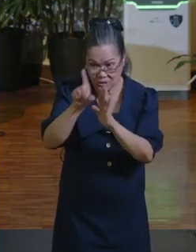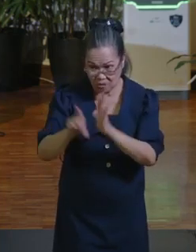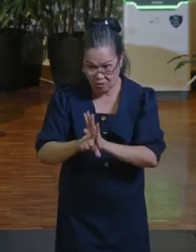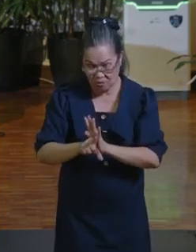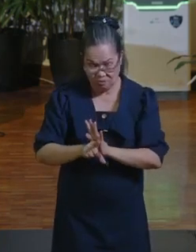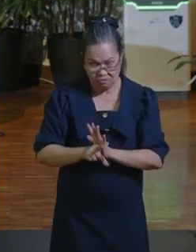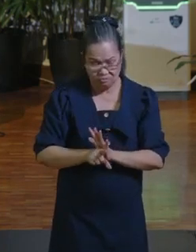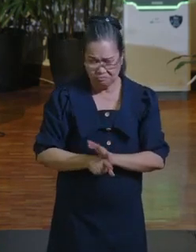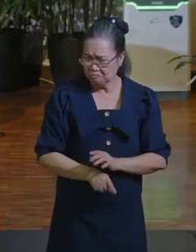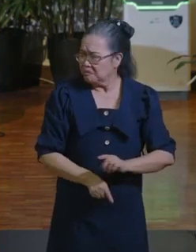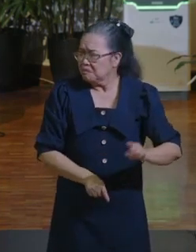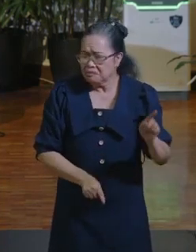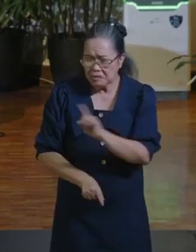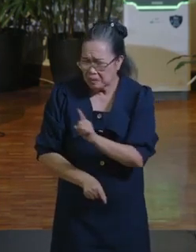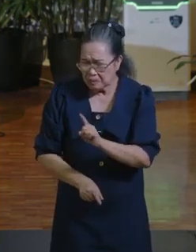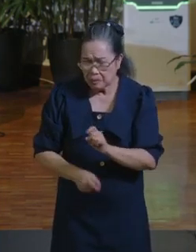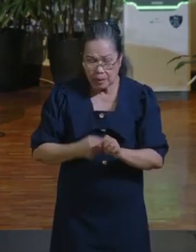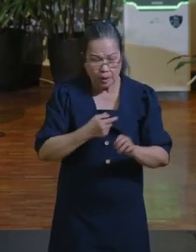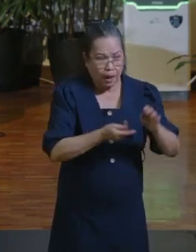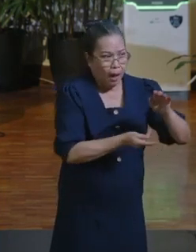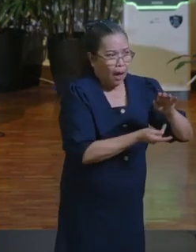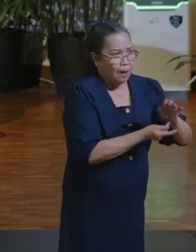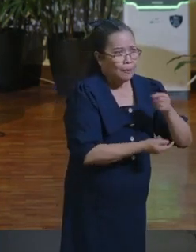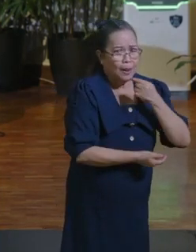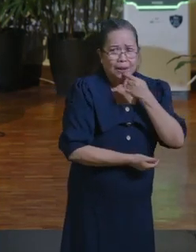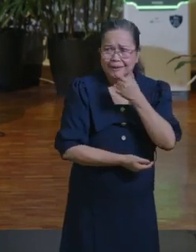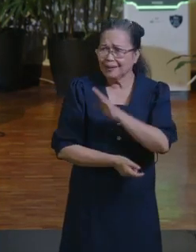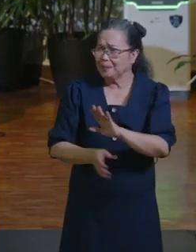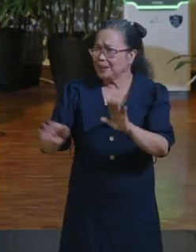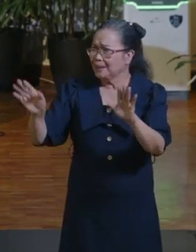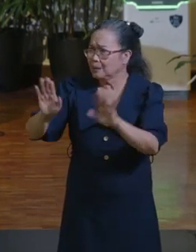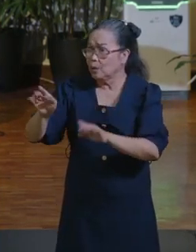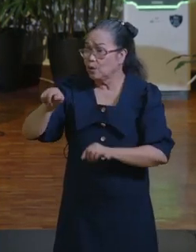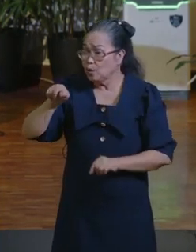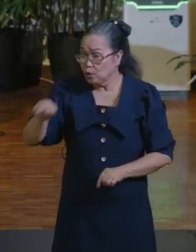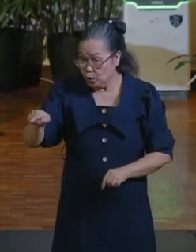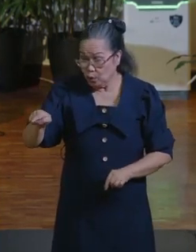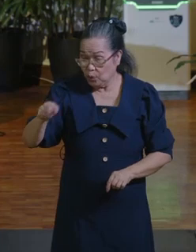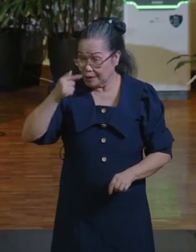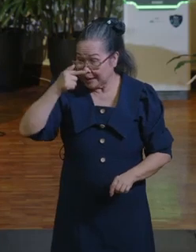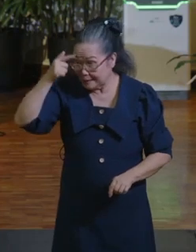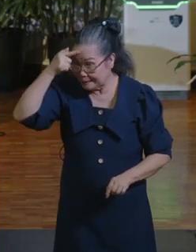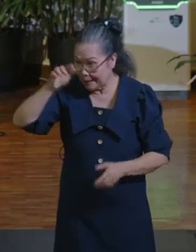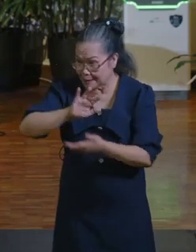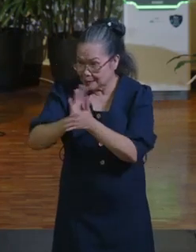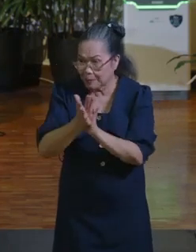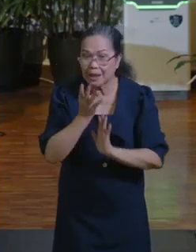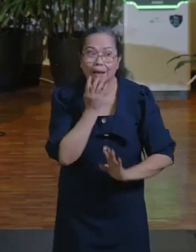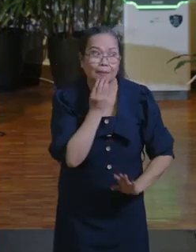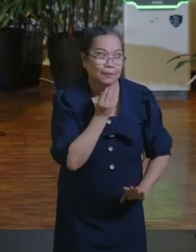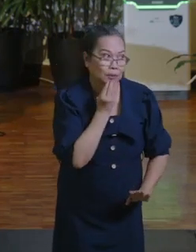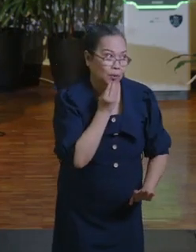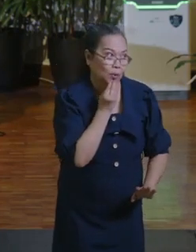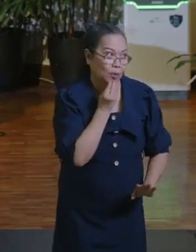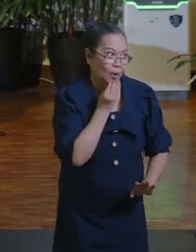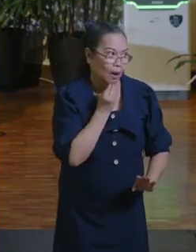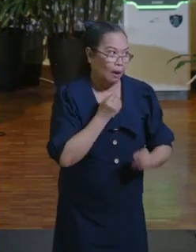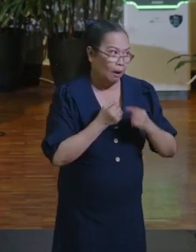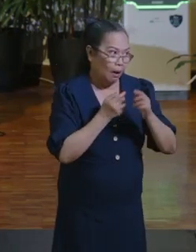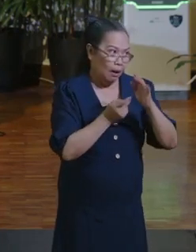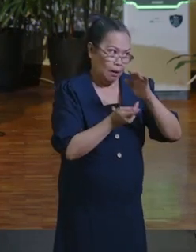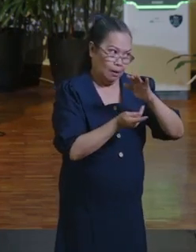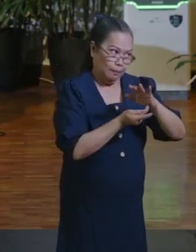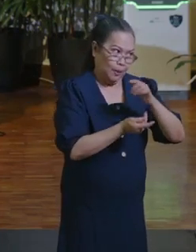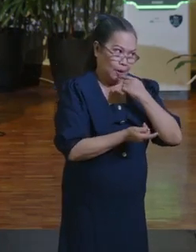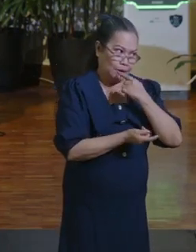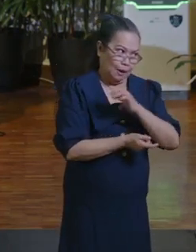mga hintil na maging mga Hudyo. Ang sabi ni Pablo, hindi kailanman. Sinabi pa nga